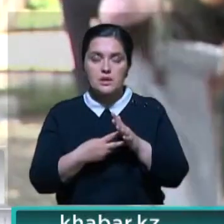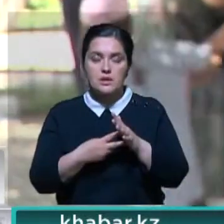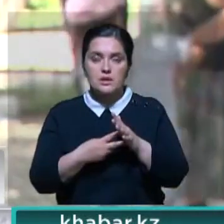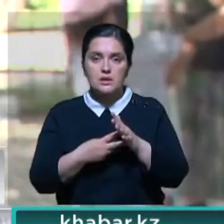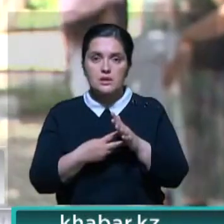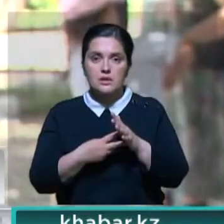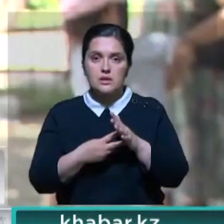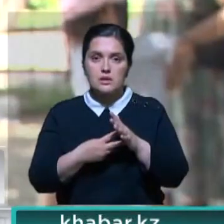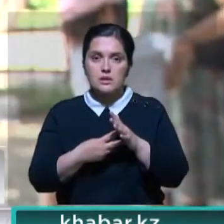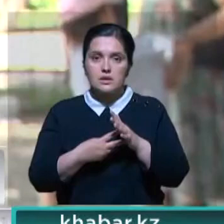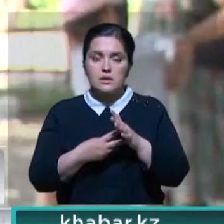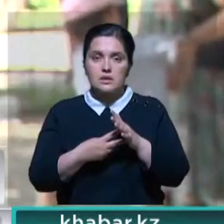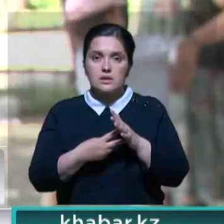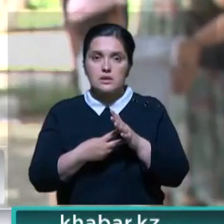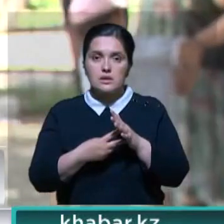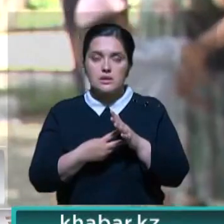есть рядом